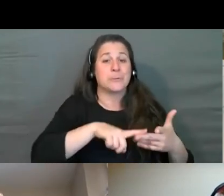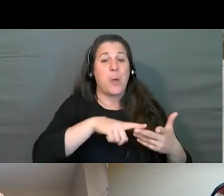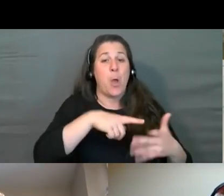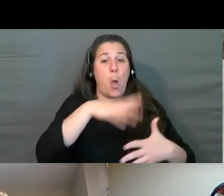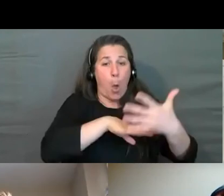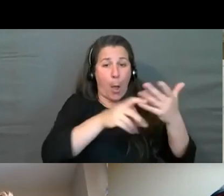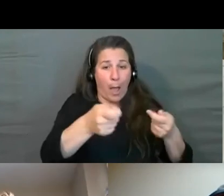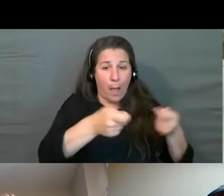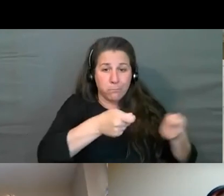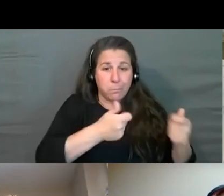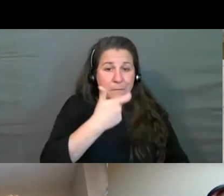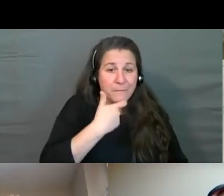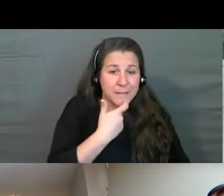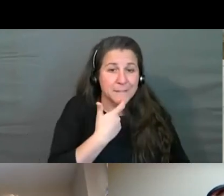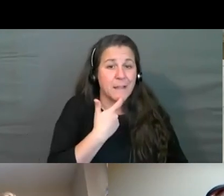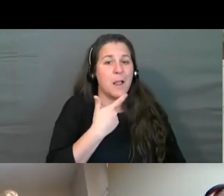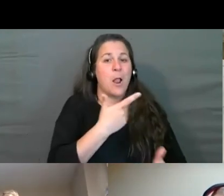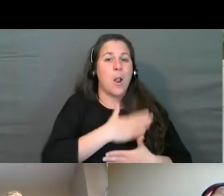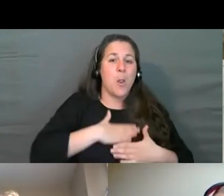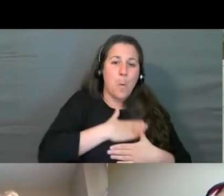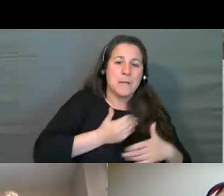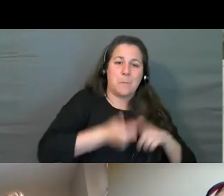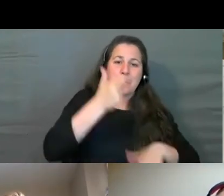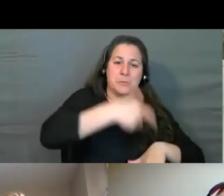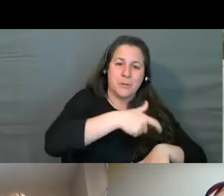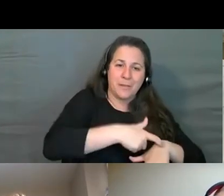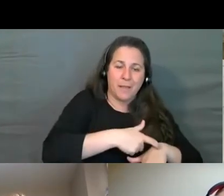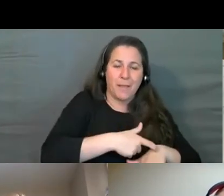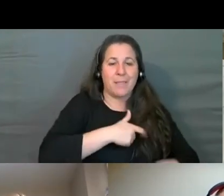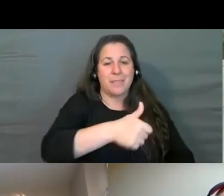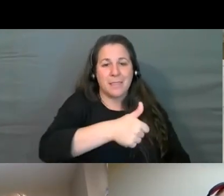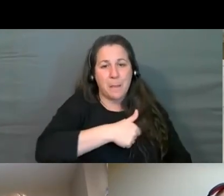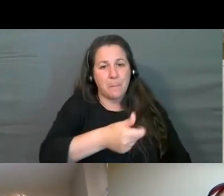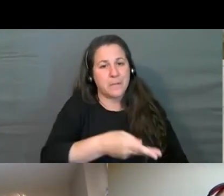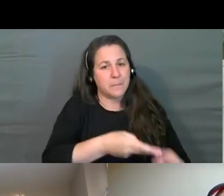un meilleur aménagement. Diminution des déplacements qui est très avantageux,